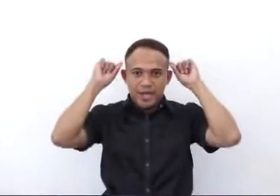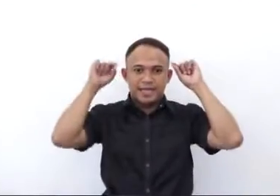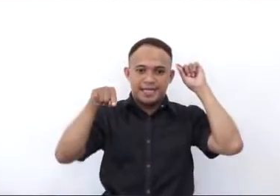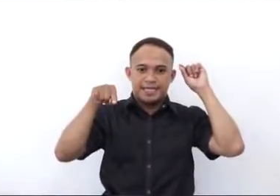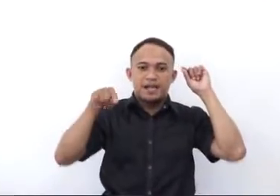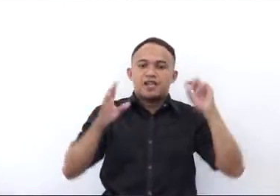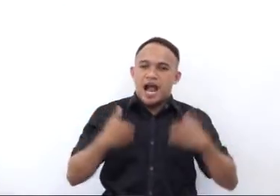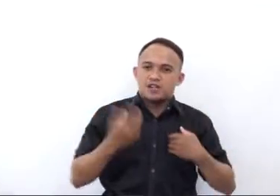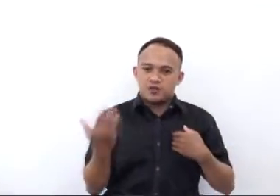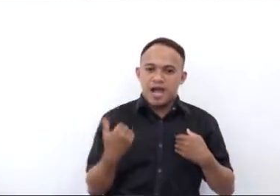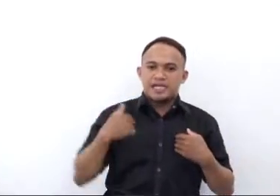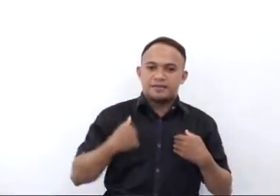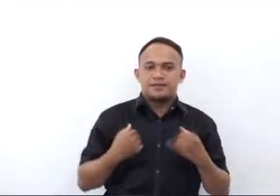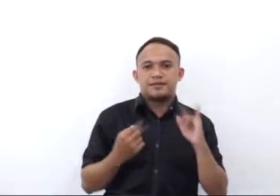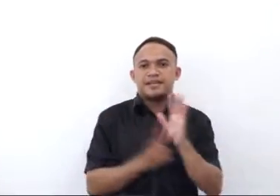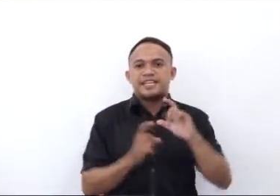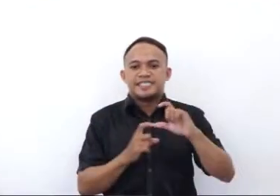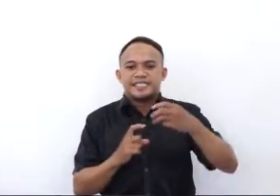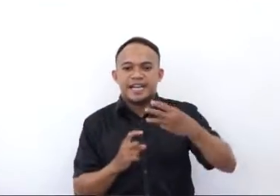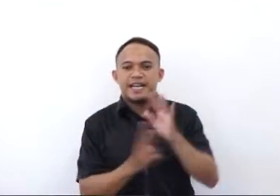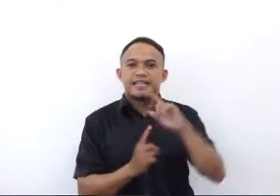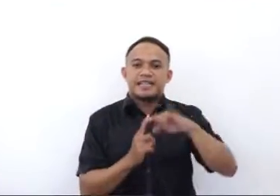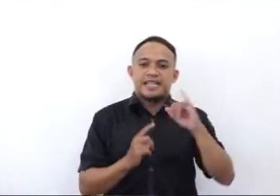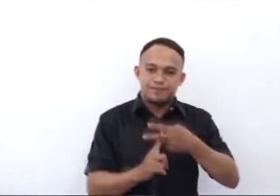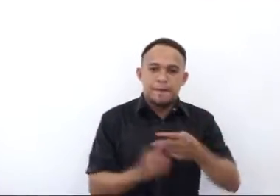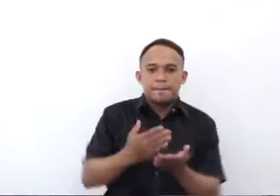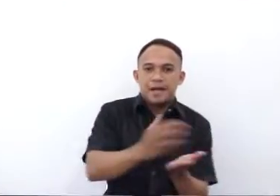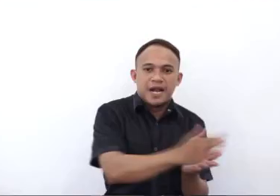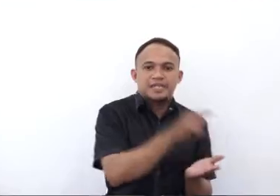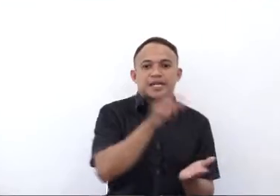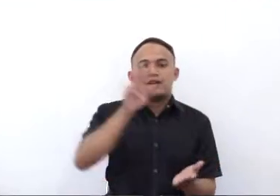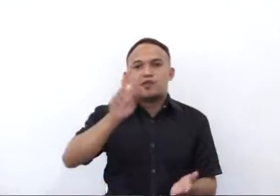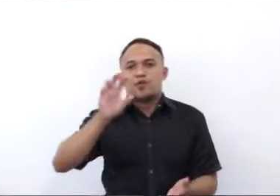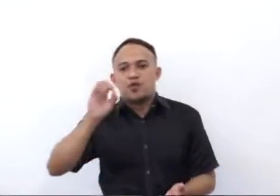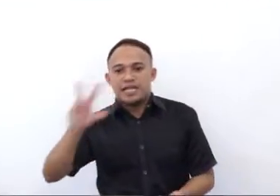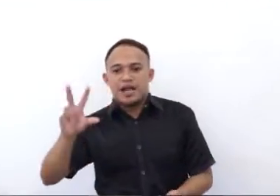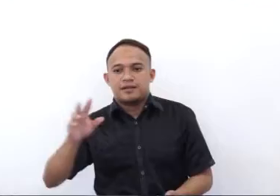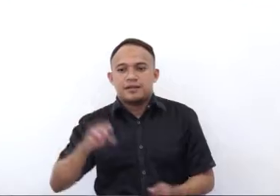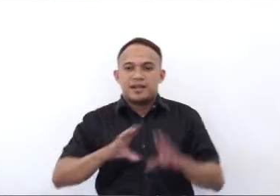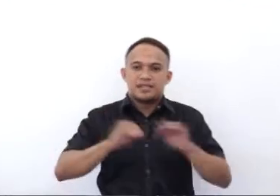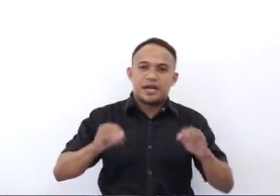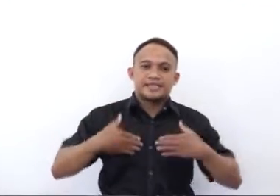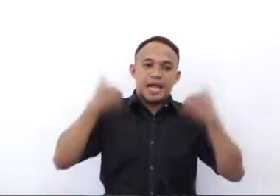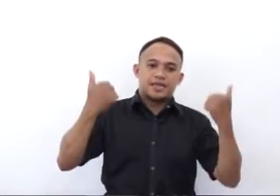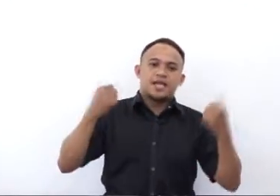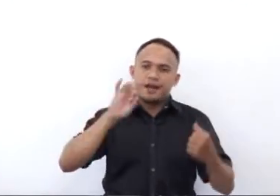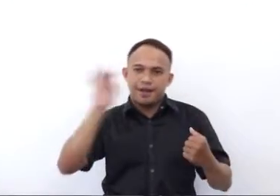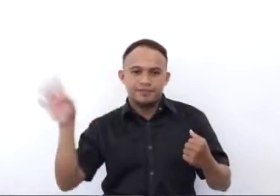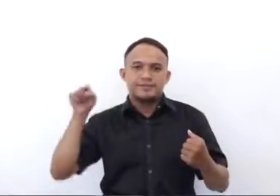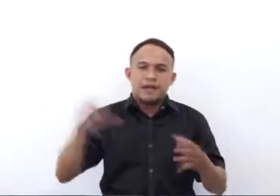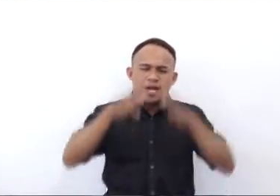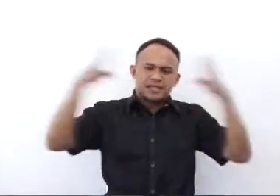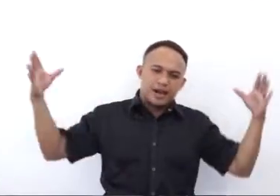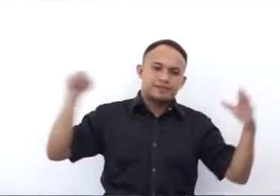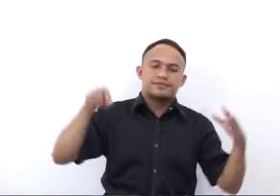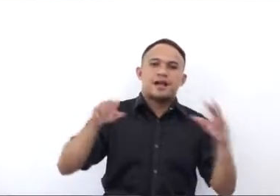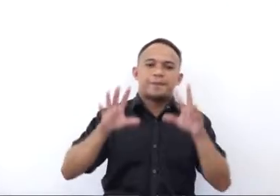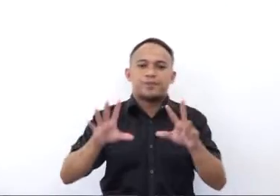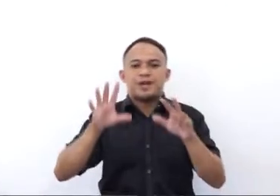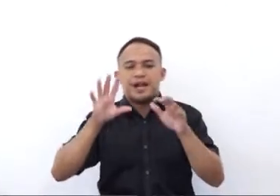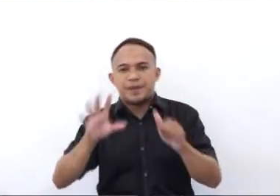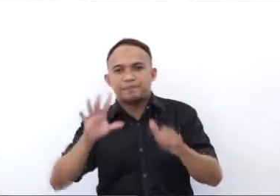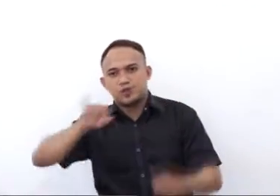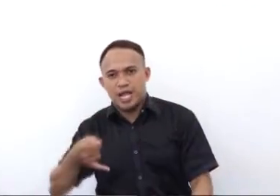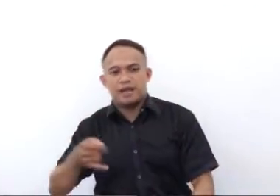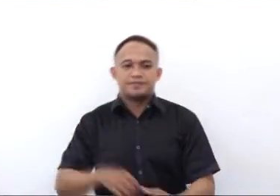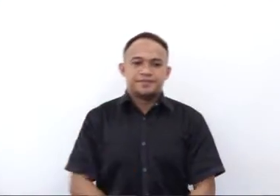miliar rupiah untuk 783 orang bidan dan perawat. Ada juga insentif bagi 203